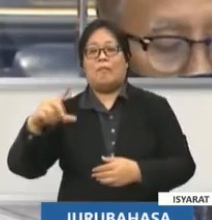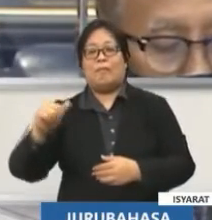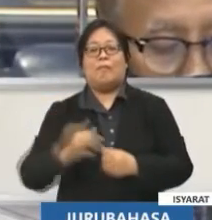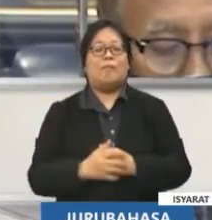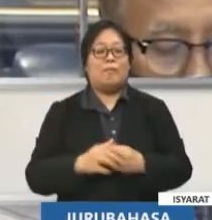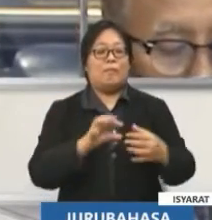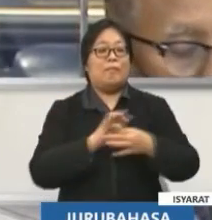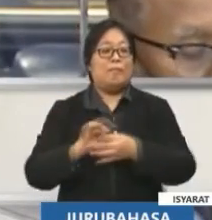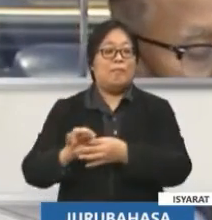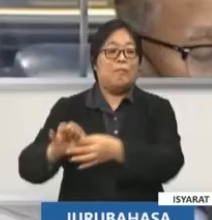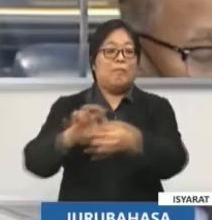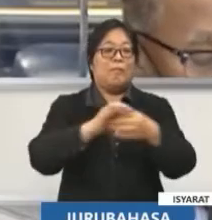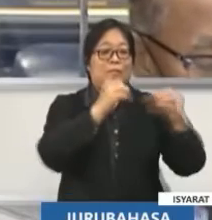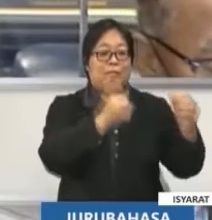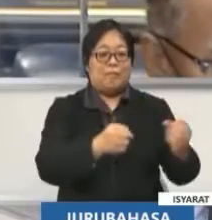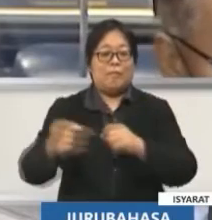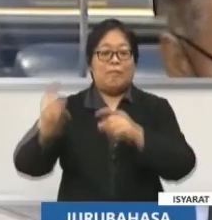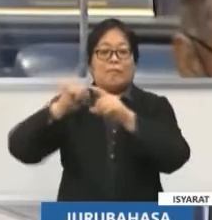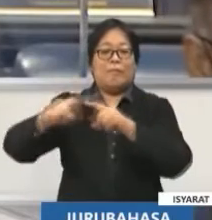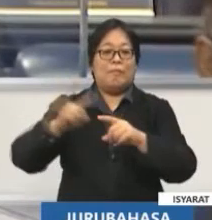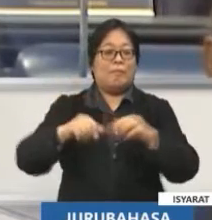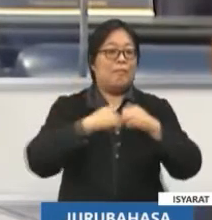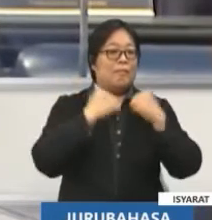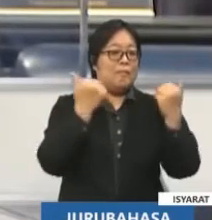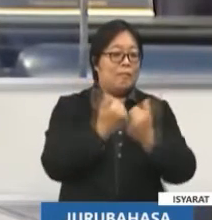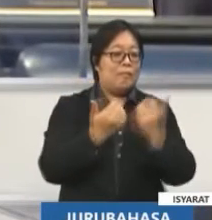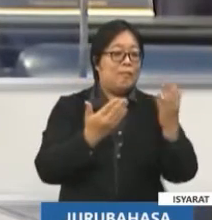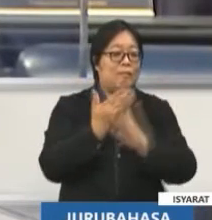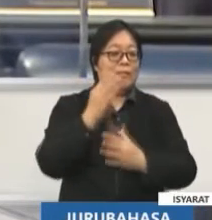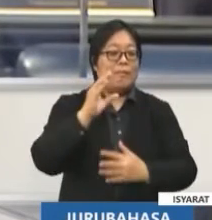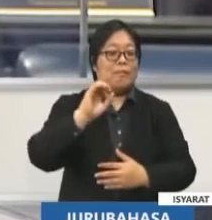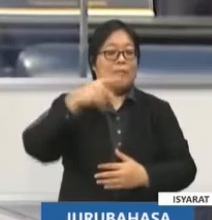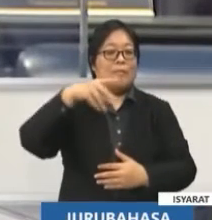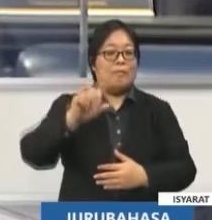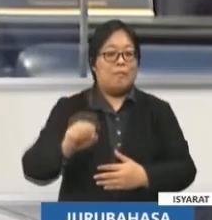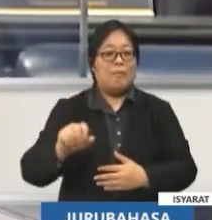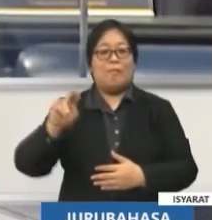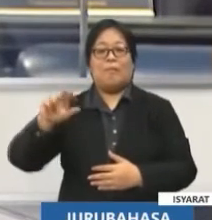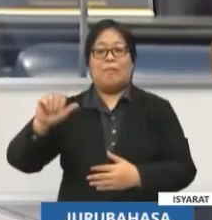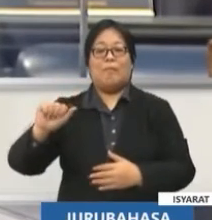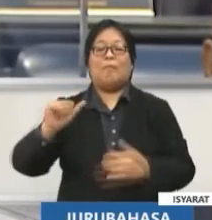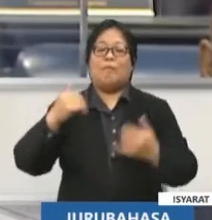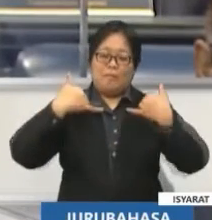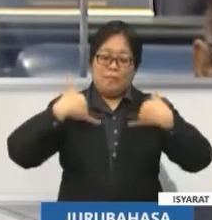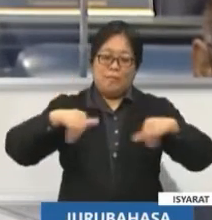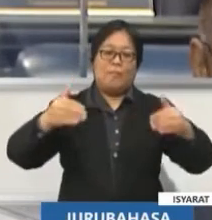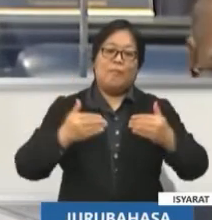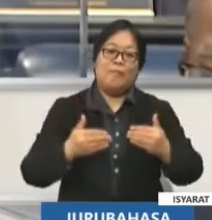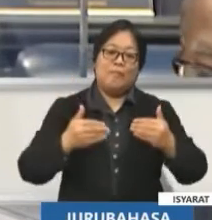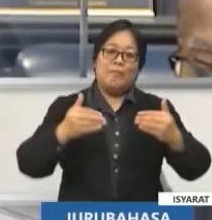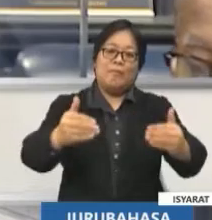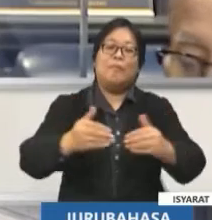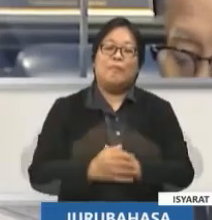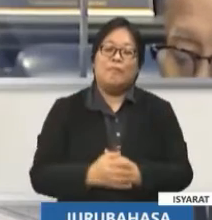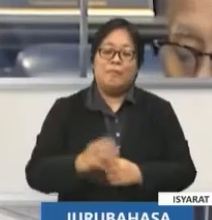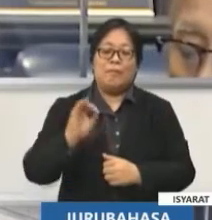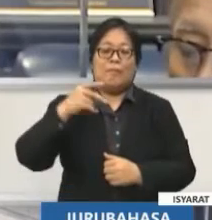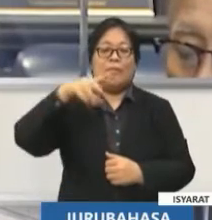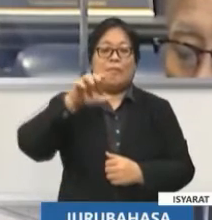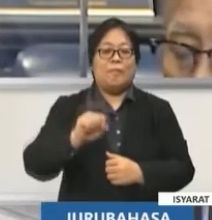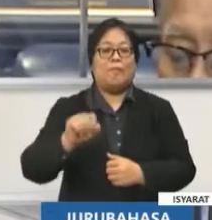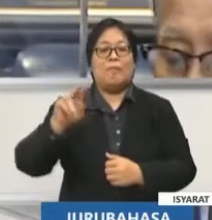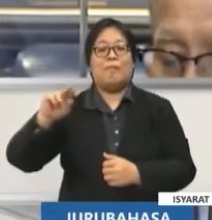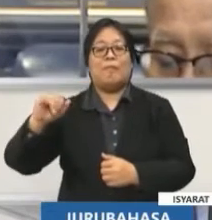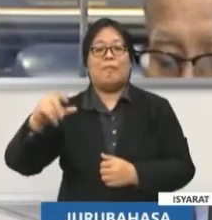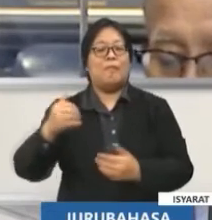strategi di antara pelbagai jenis Channel of naga ini masih diteruskan of naga berupaya